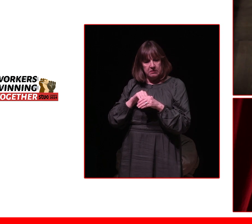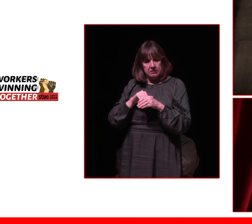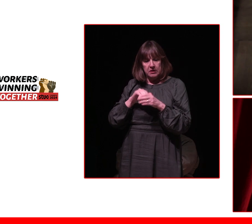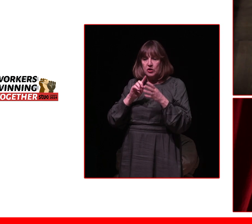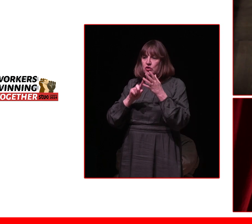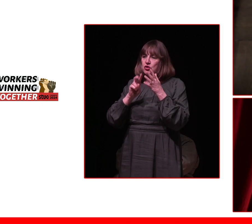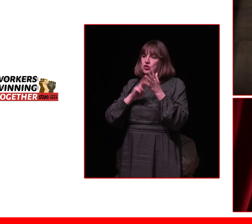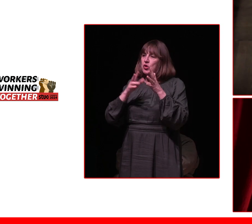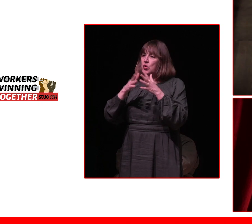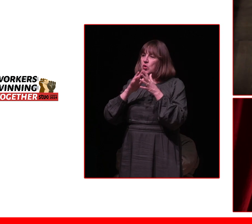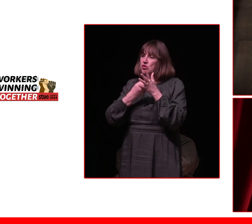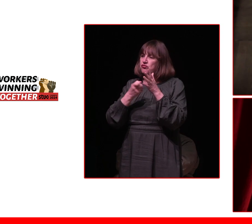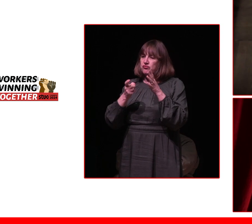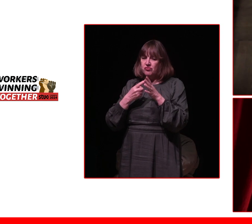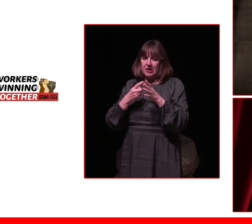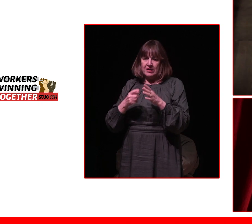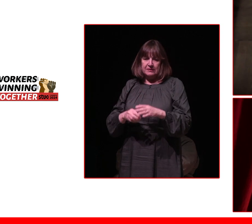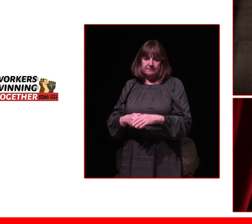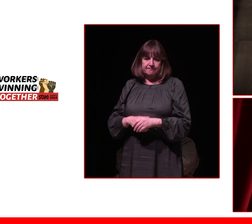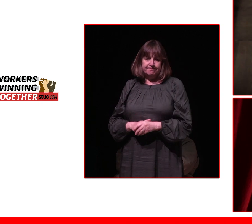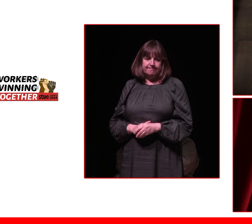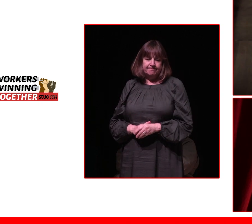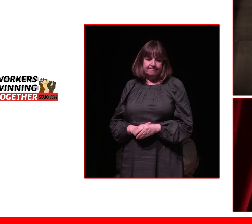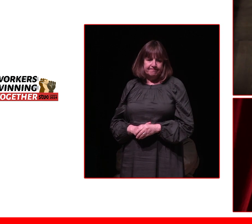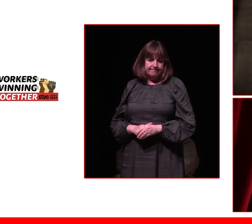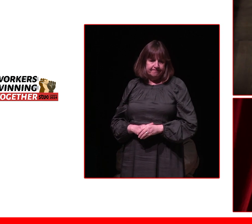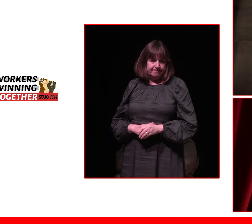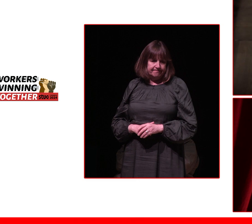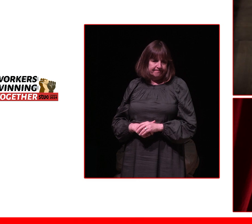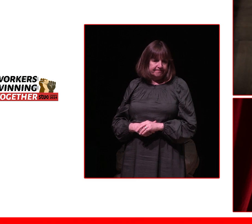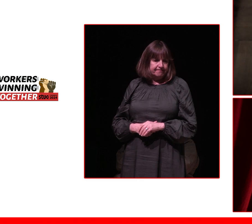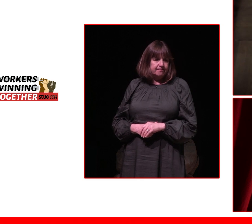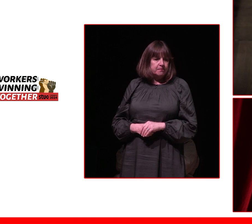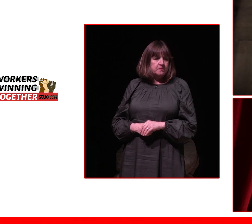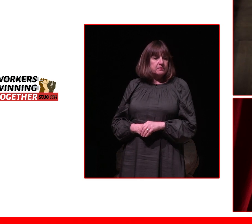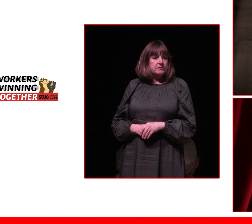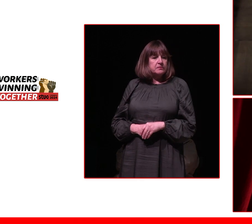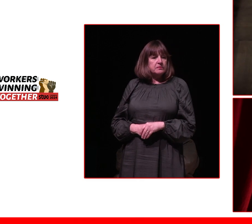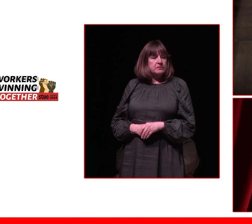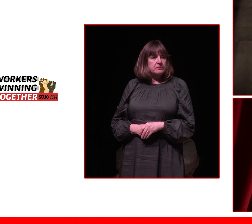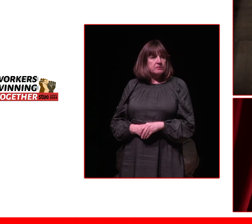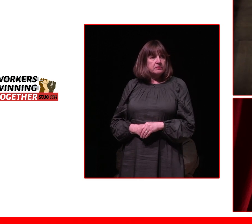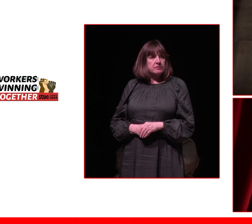140 صحفي وصحفية وإعلامي اللي تم قتلهم.